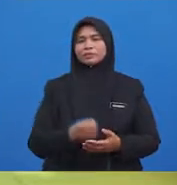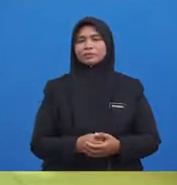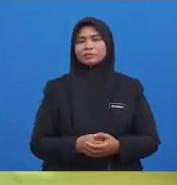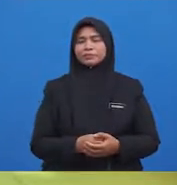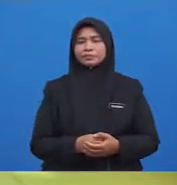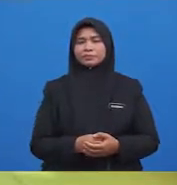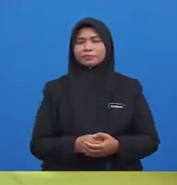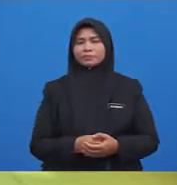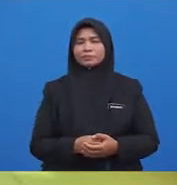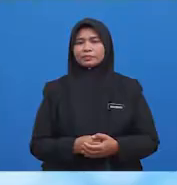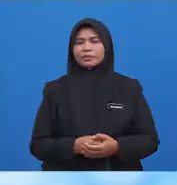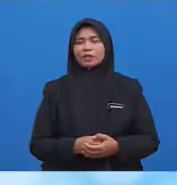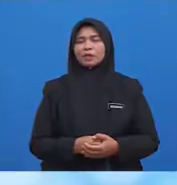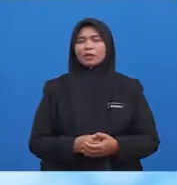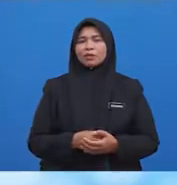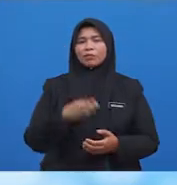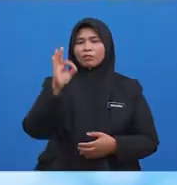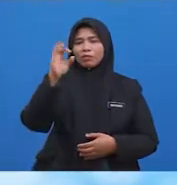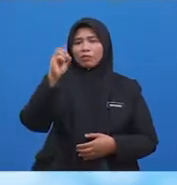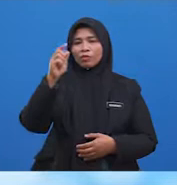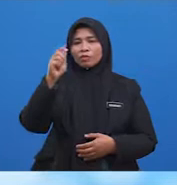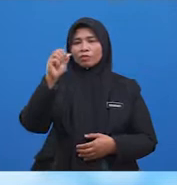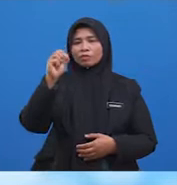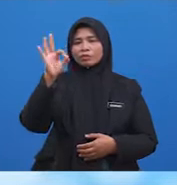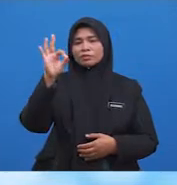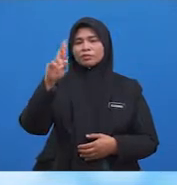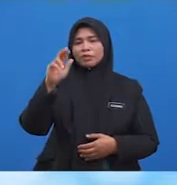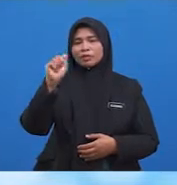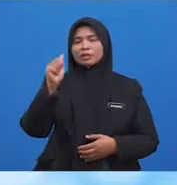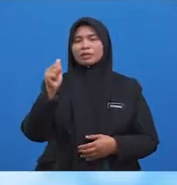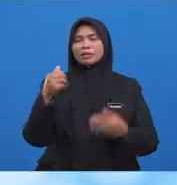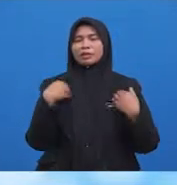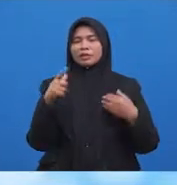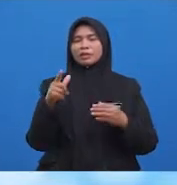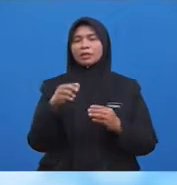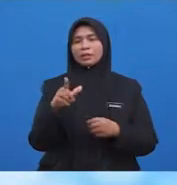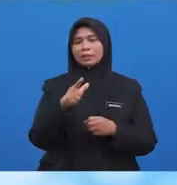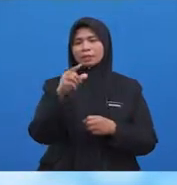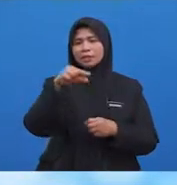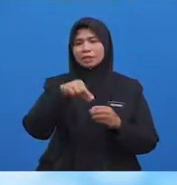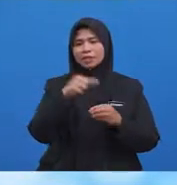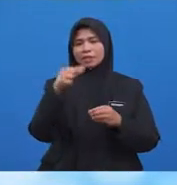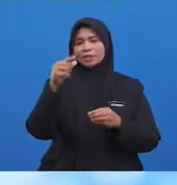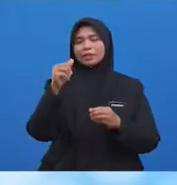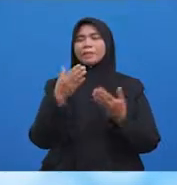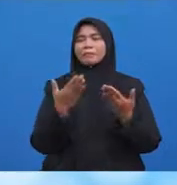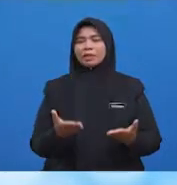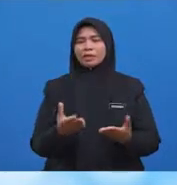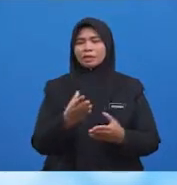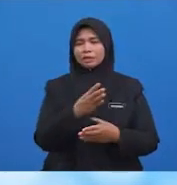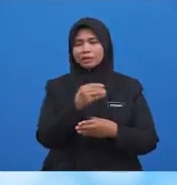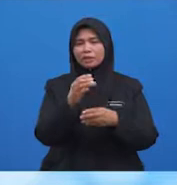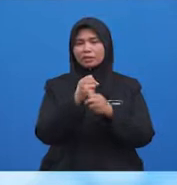es foto Sera merupakan Lapisan gas yang berat dan